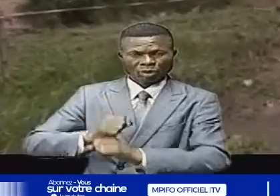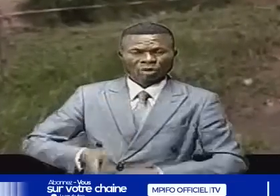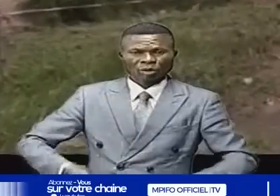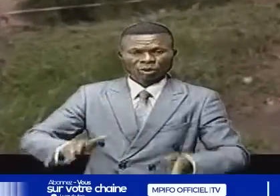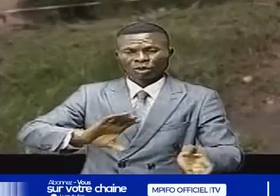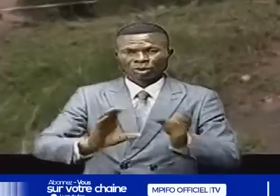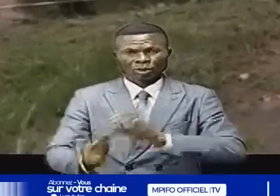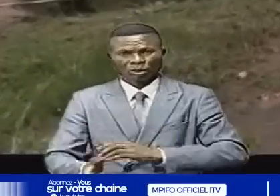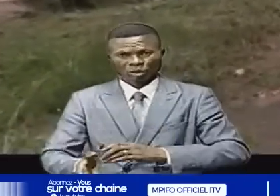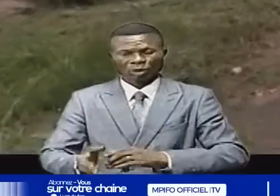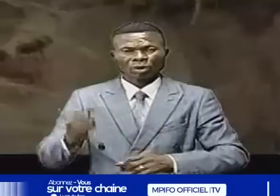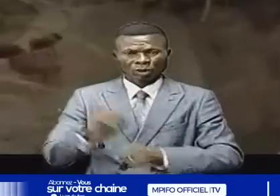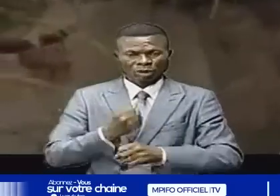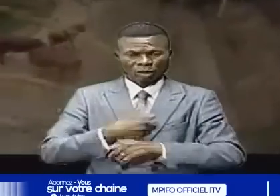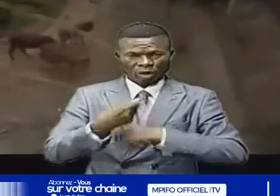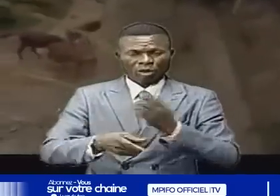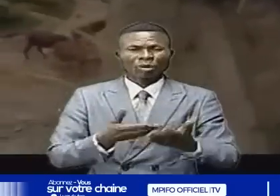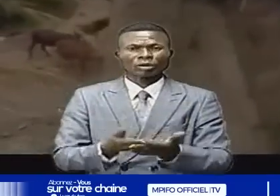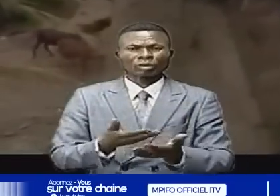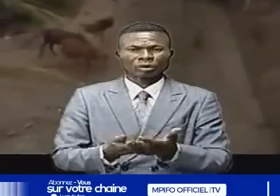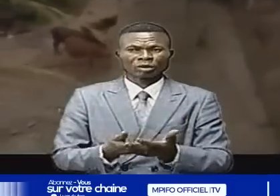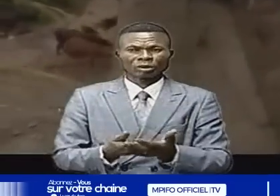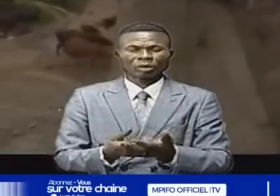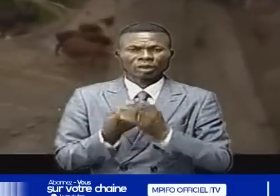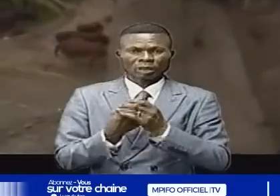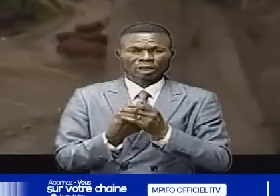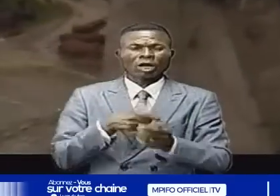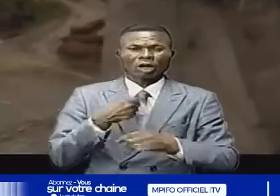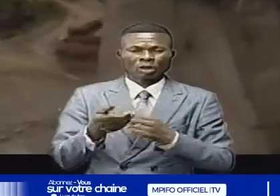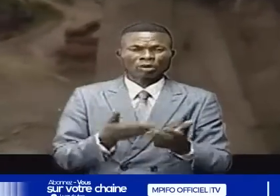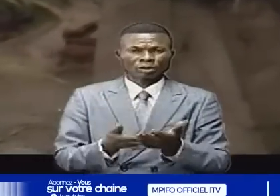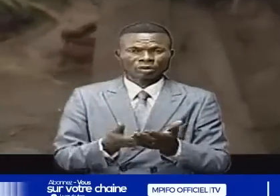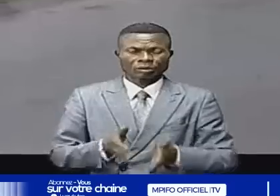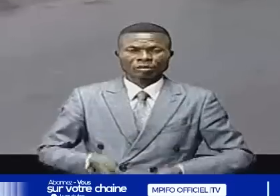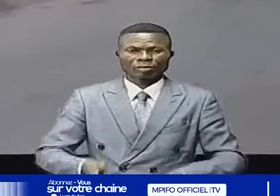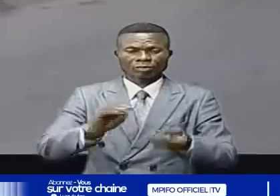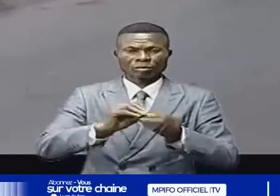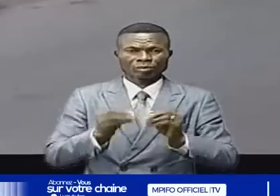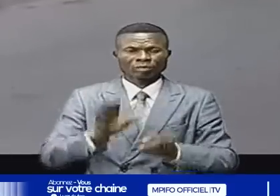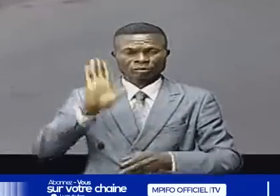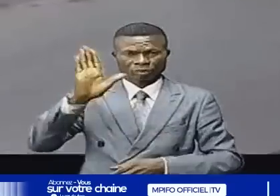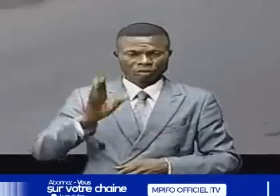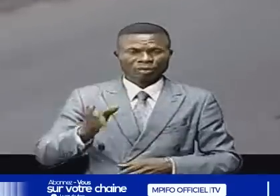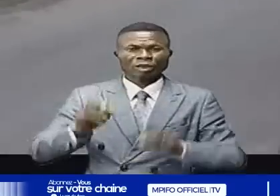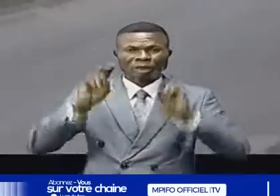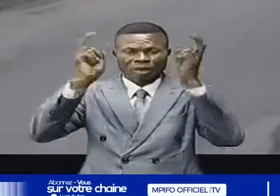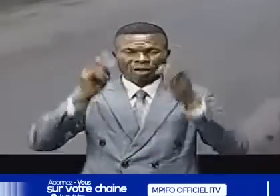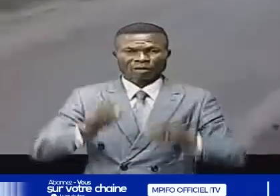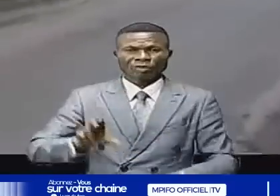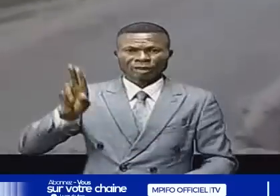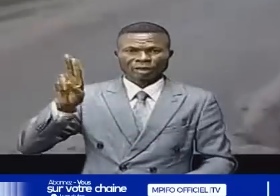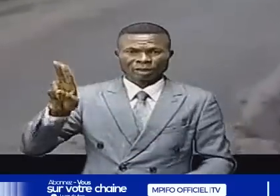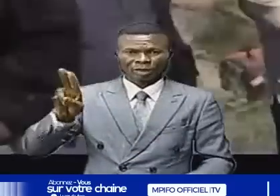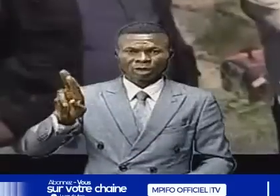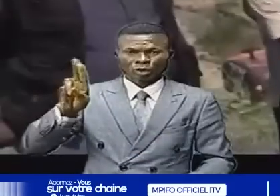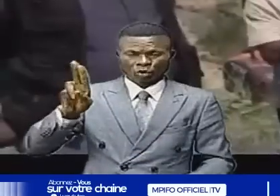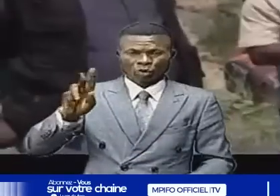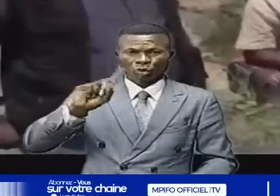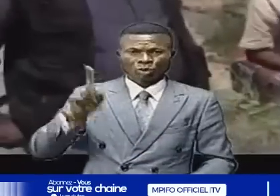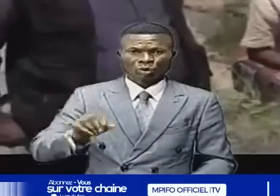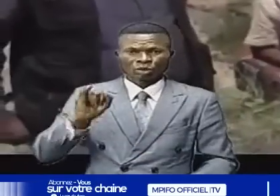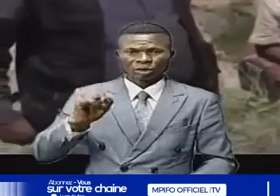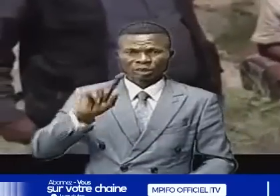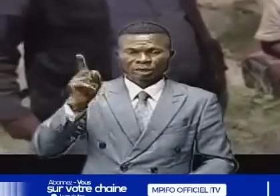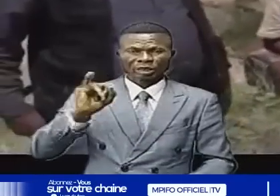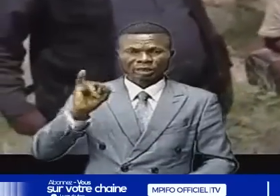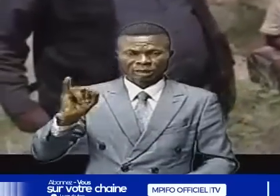situé à 80 km de Bukavu sur la route nationale numéro 5 dans la plaine de la Ruzizi. Ces travaux sont exécutés par l'Office